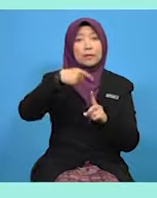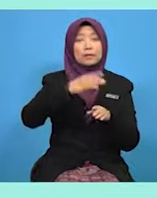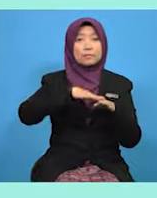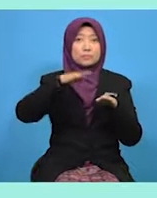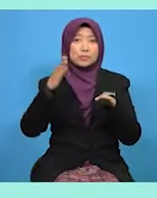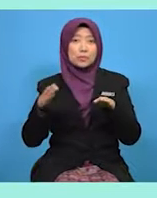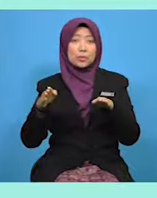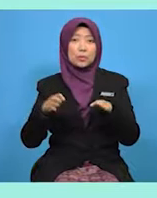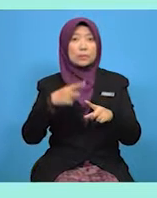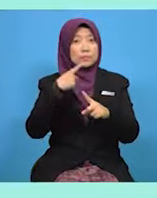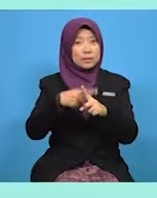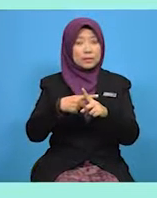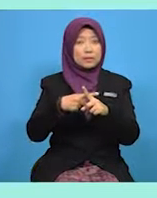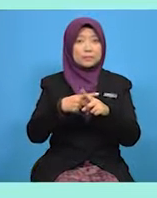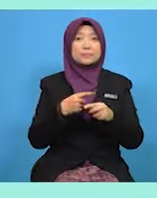bersilang dengan kilo AS.